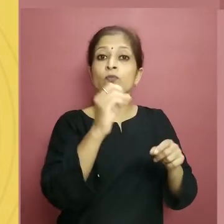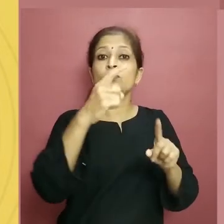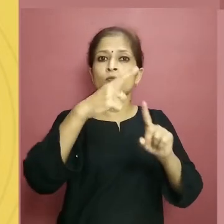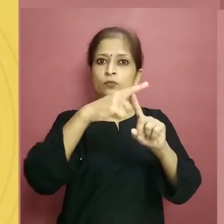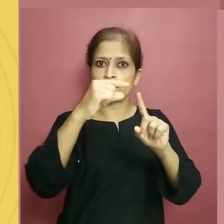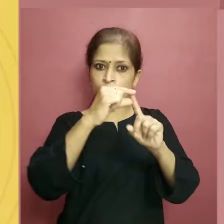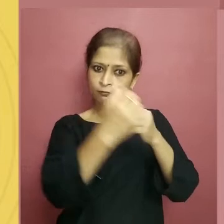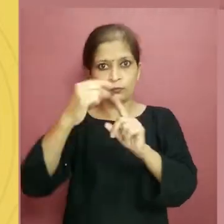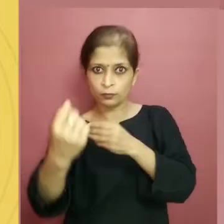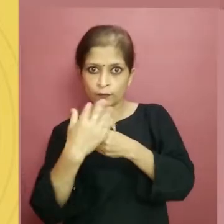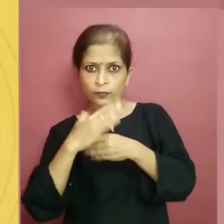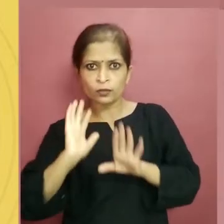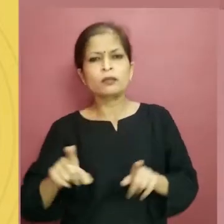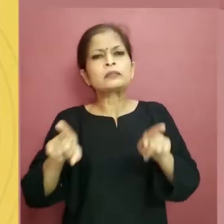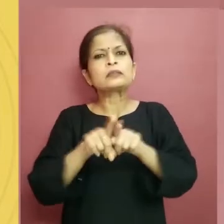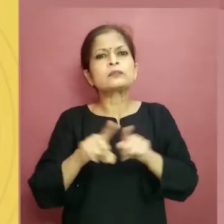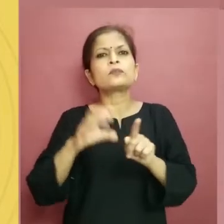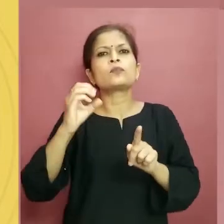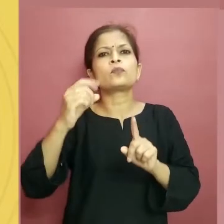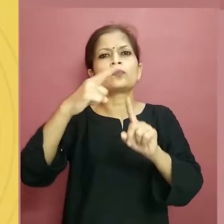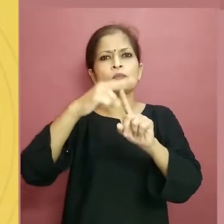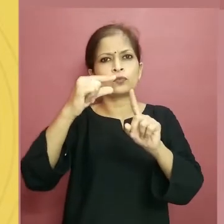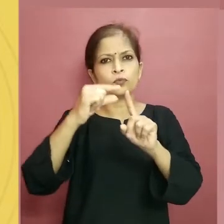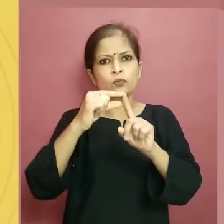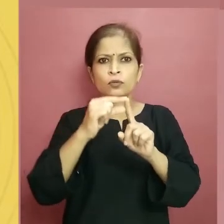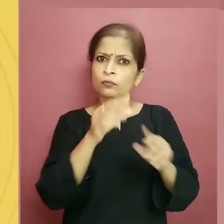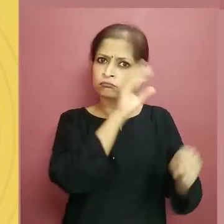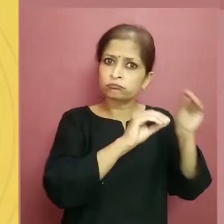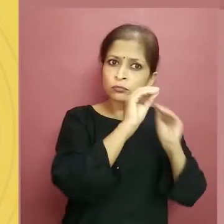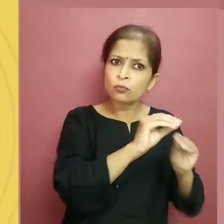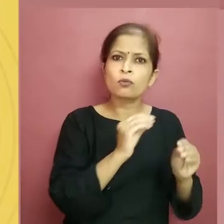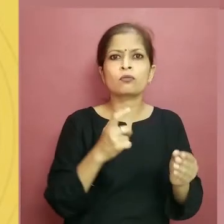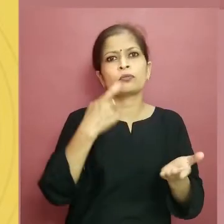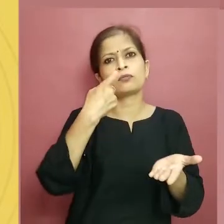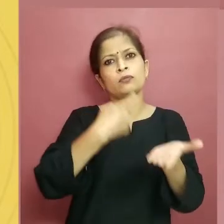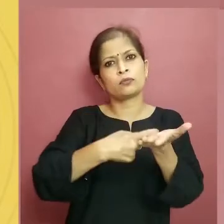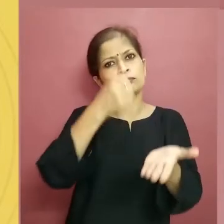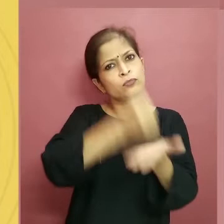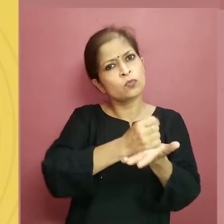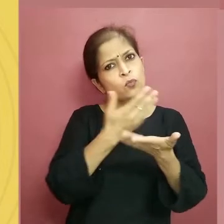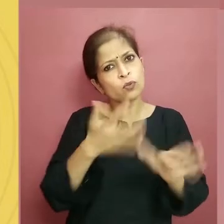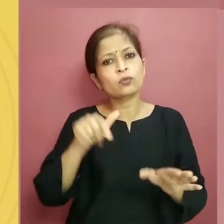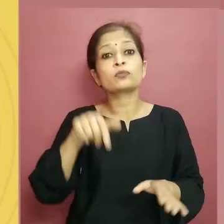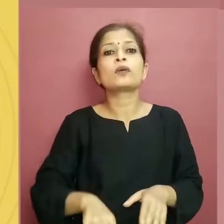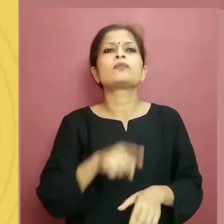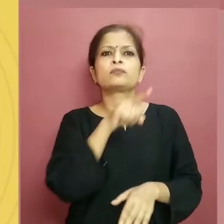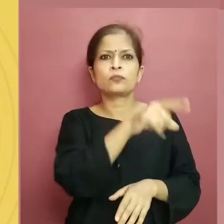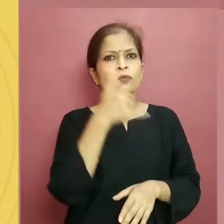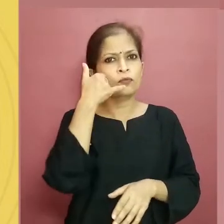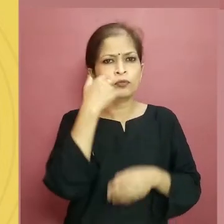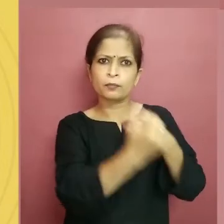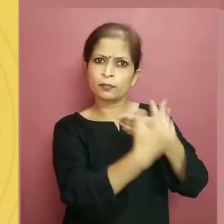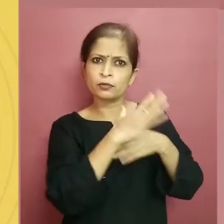उस OTP को डालते ही तुम्हारा रजिस्ट्रेशन हो जाएगा। फिर तुम्हारे मोबाइल पर मैसेज आएगा कि तुम्हारा वैक्सीनेशन किस तारीख